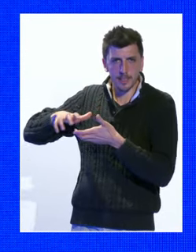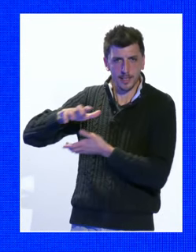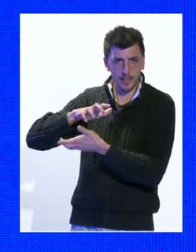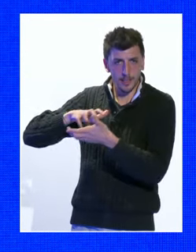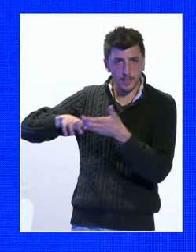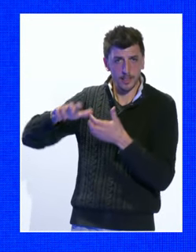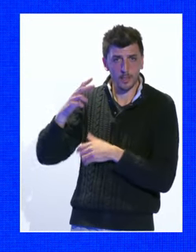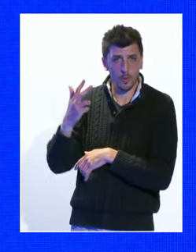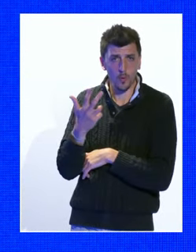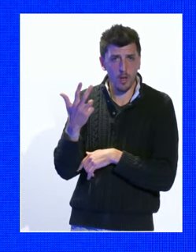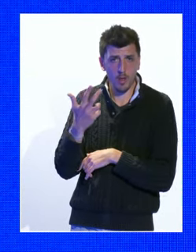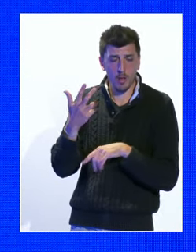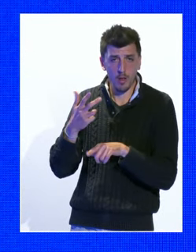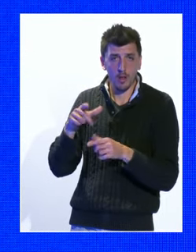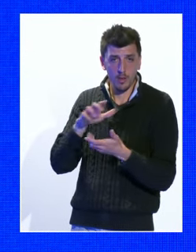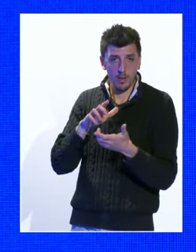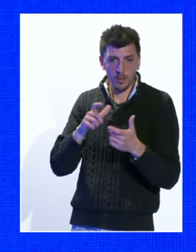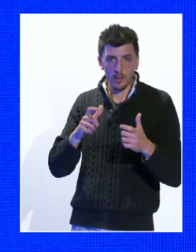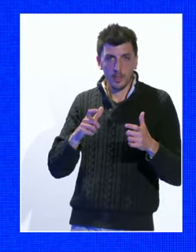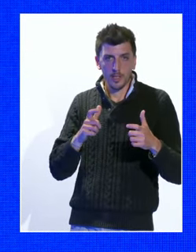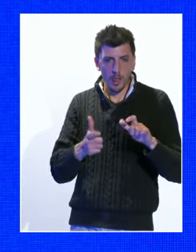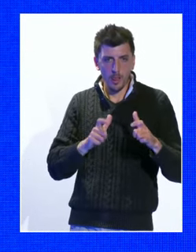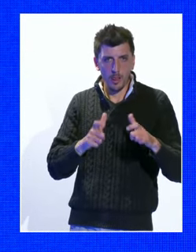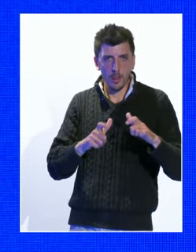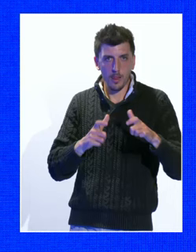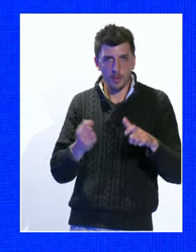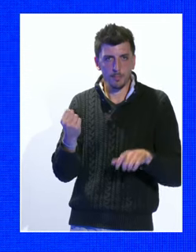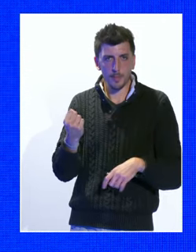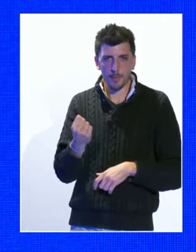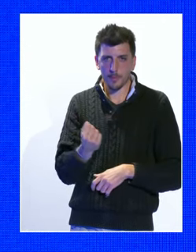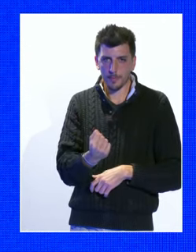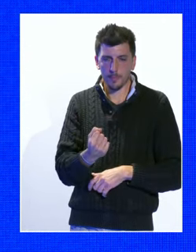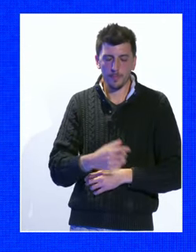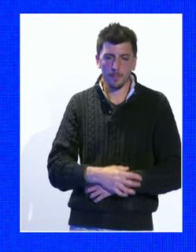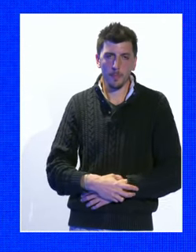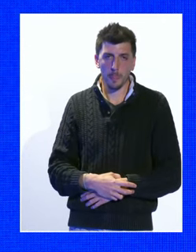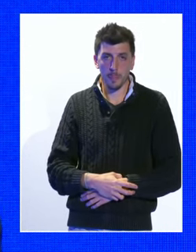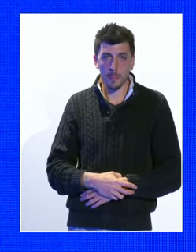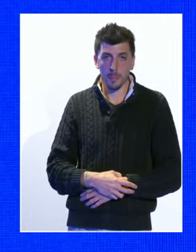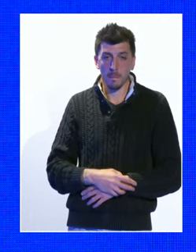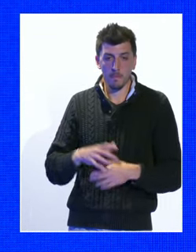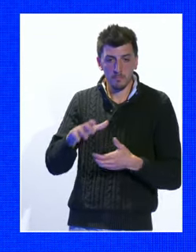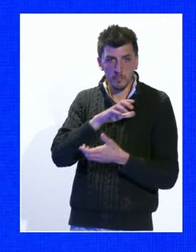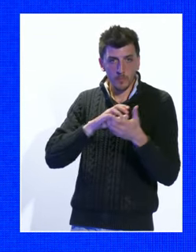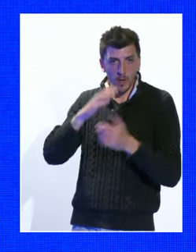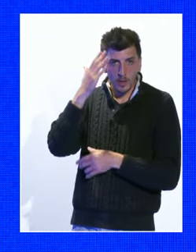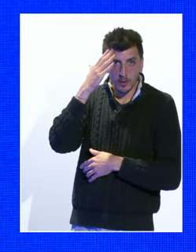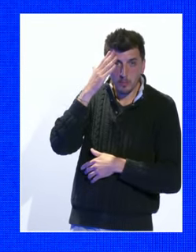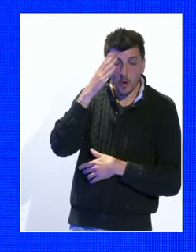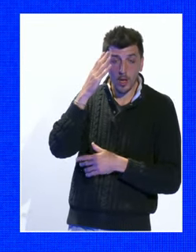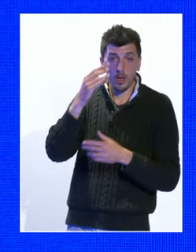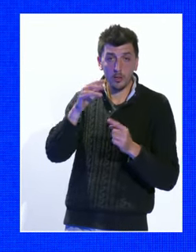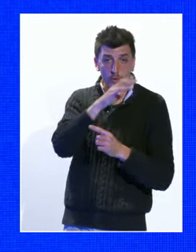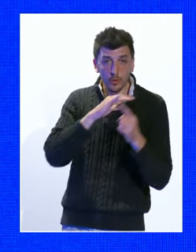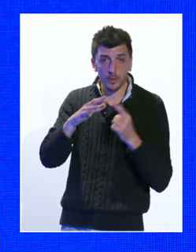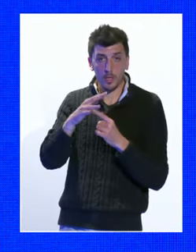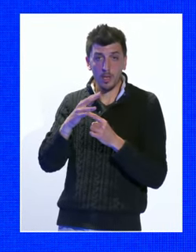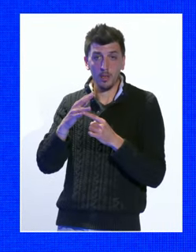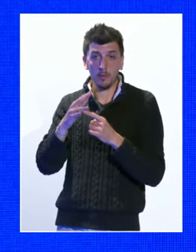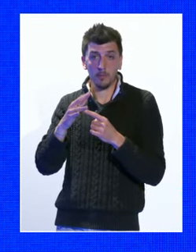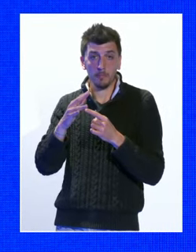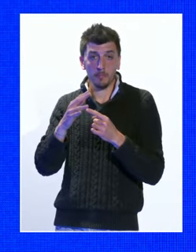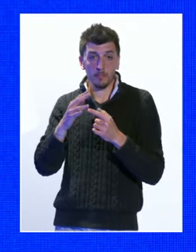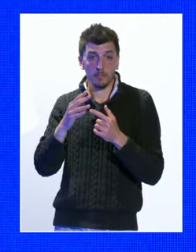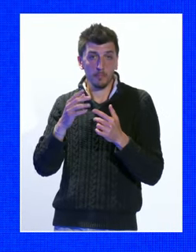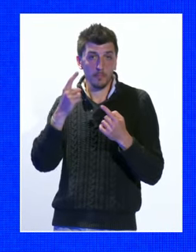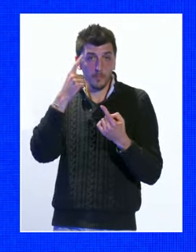ces déséquilibres se sont aggravés. La crise morale, sociale et sociologique des Gilets jaunes,